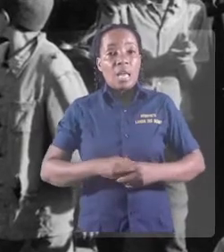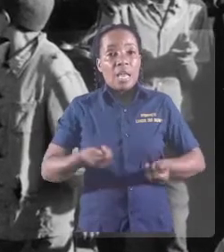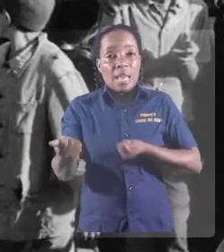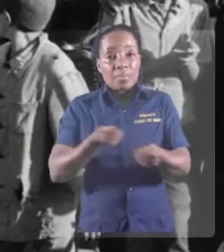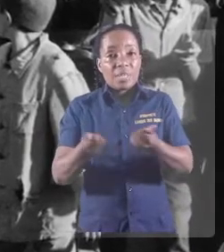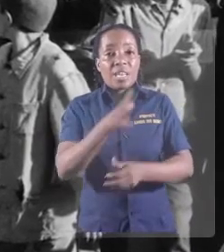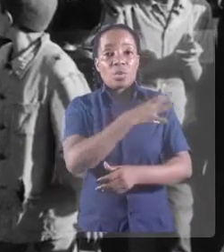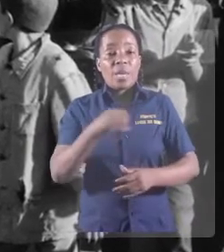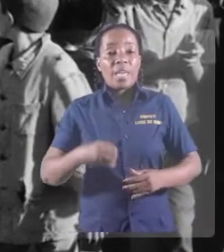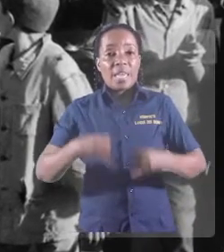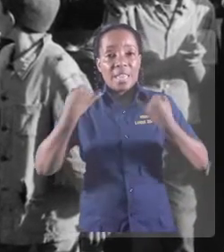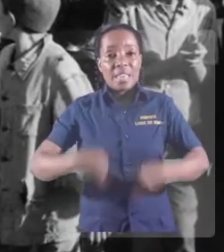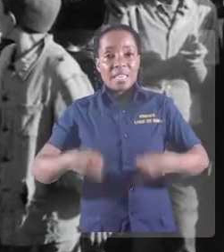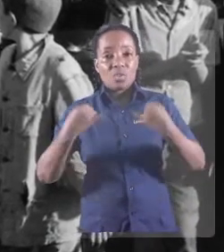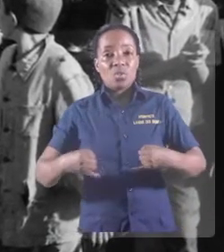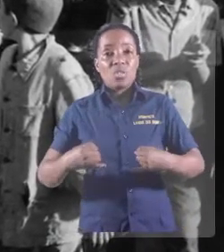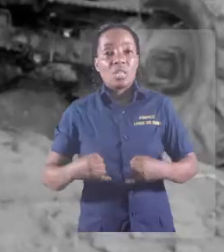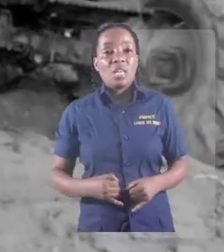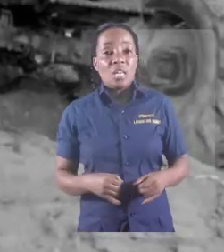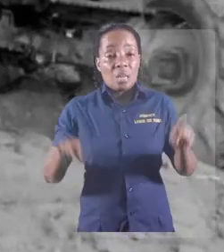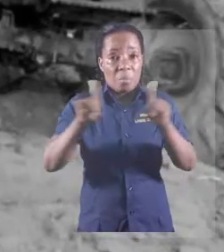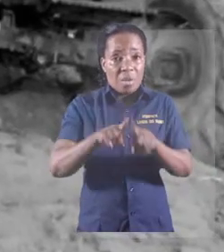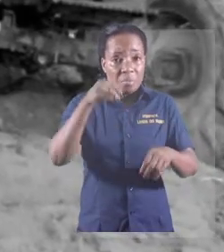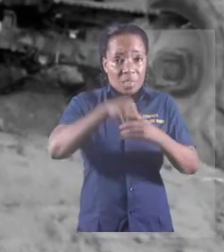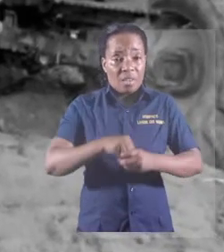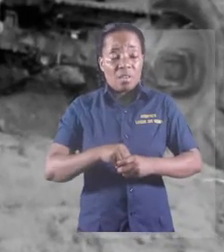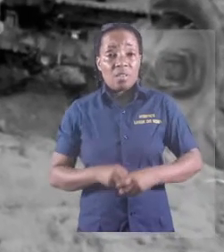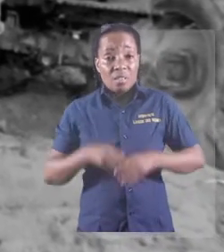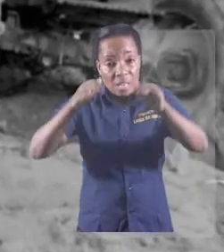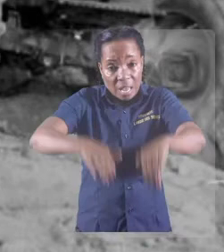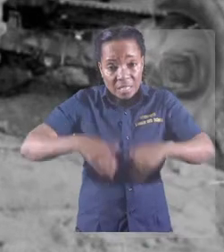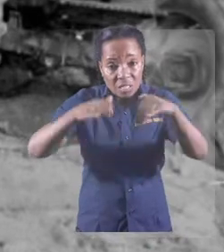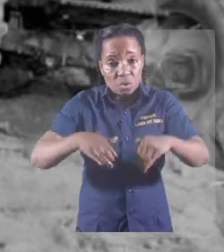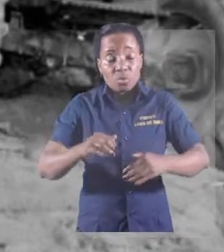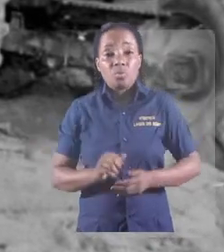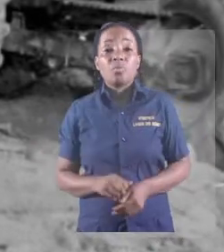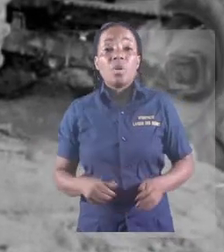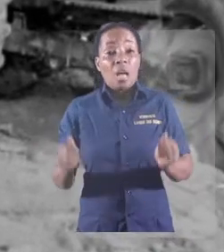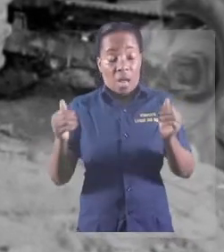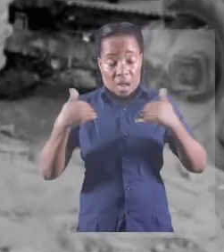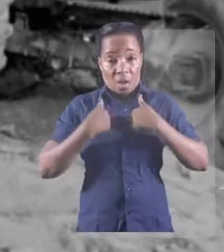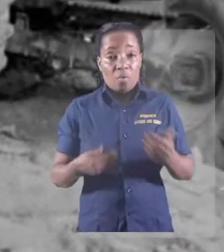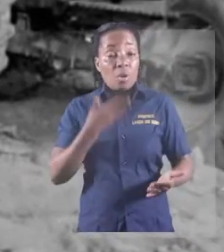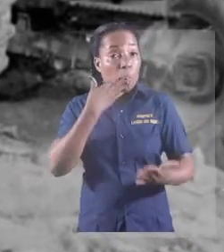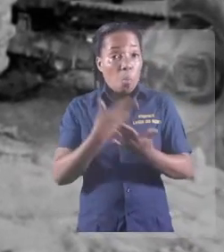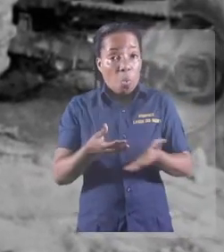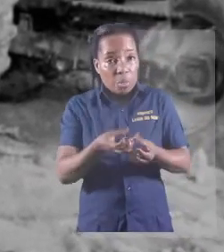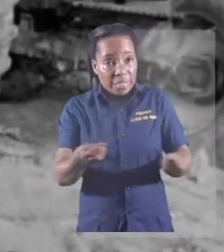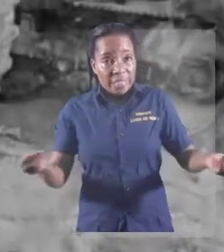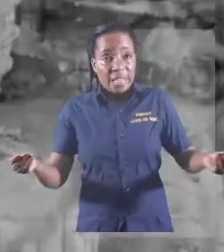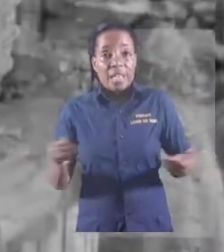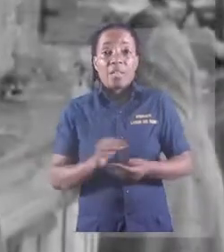dans l'industrie et pratiquait une agriculture moderne sur les meilleures terres. On peut aussi